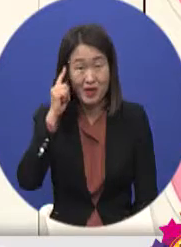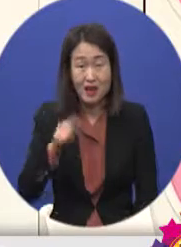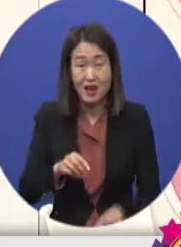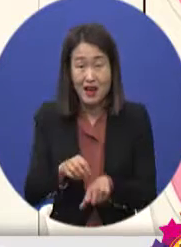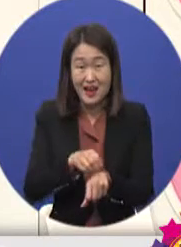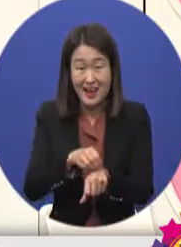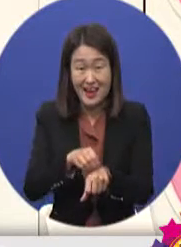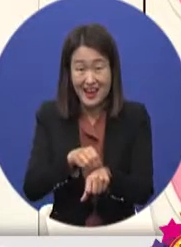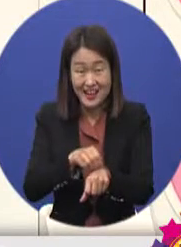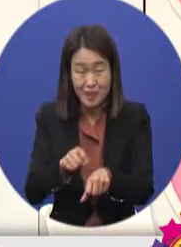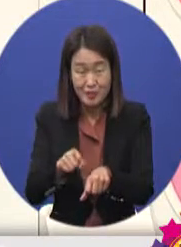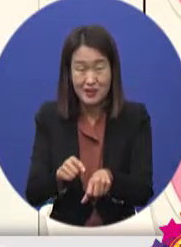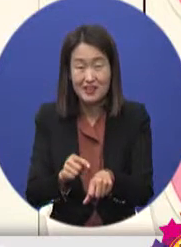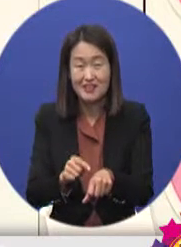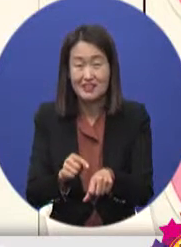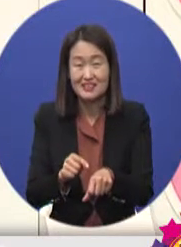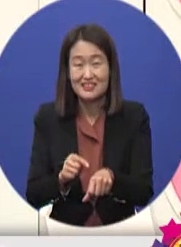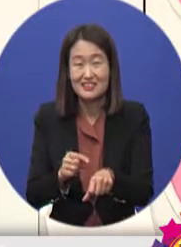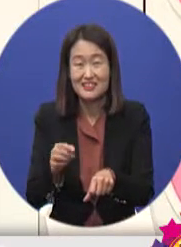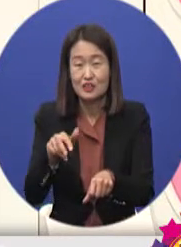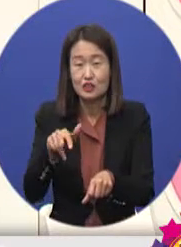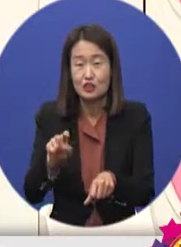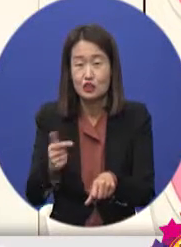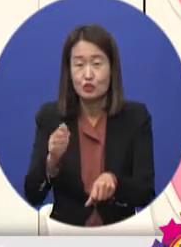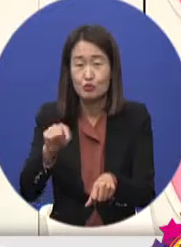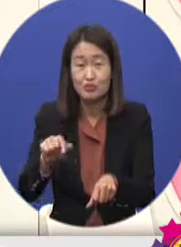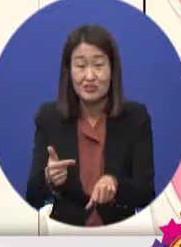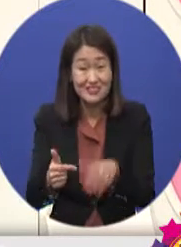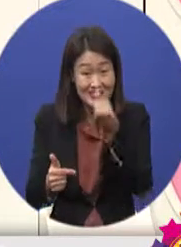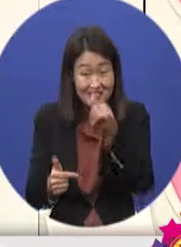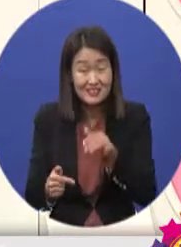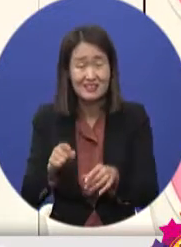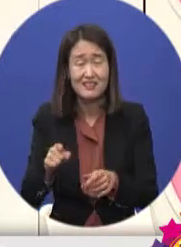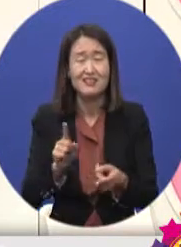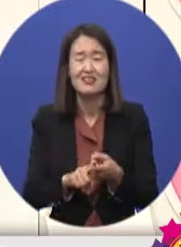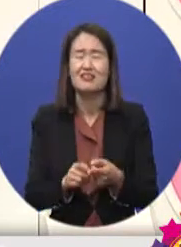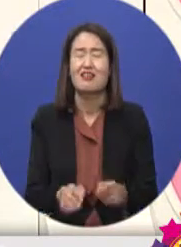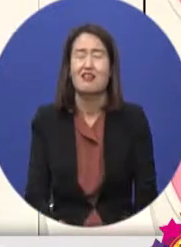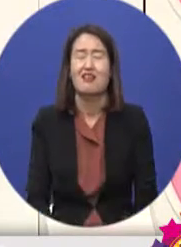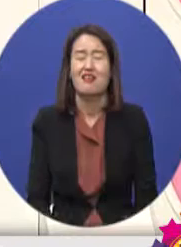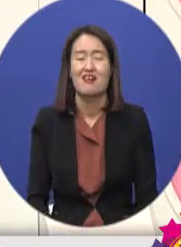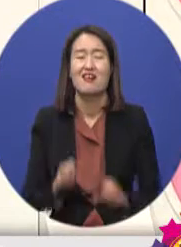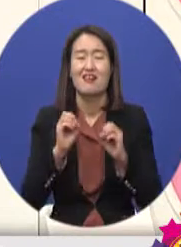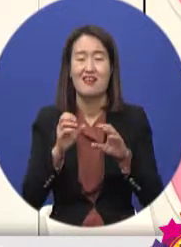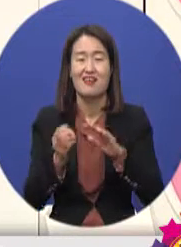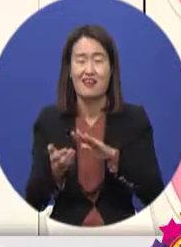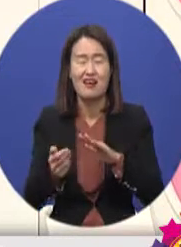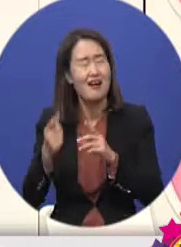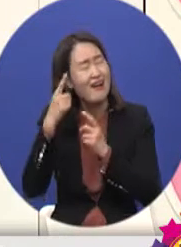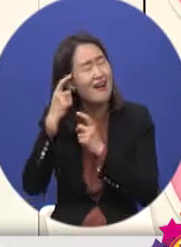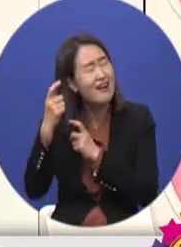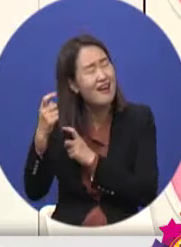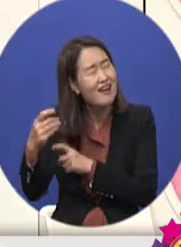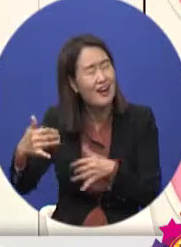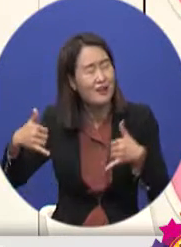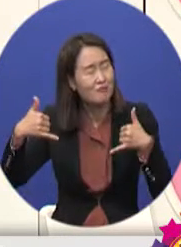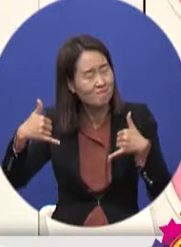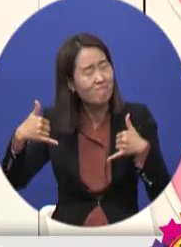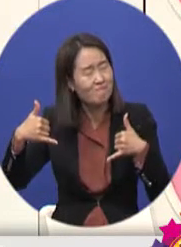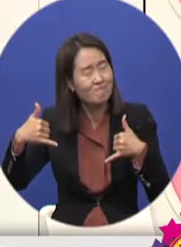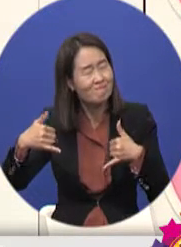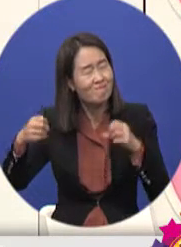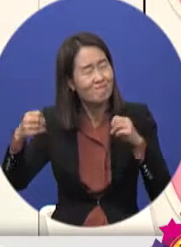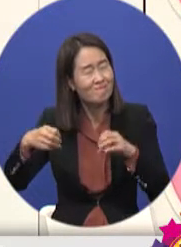있잖아요. 감자 까면 이렇게 튀기는 거. 그 얘기를 해서 방송 전에 참 추억을 얘기하고